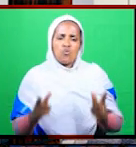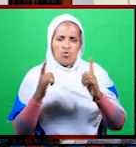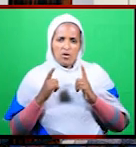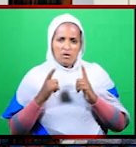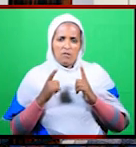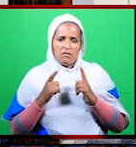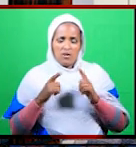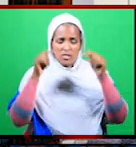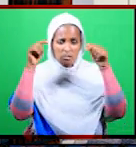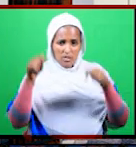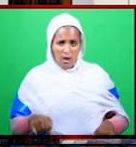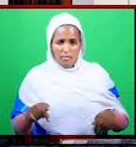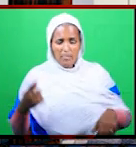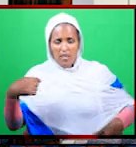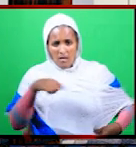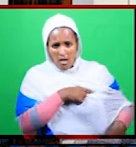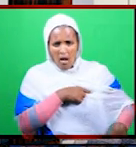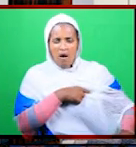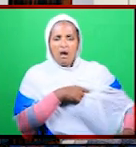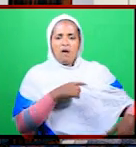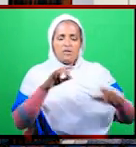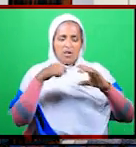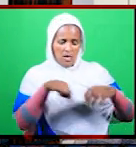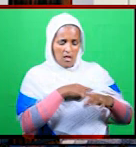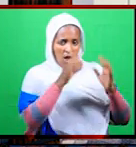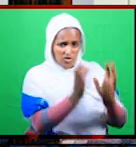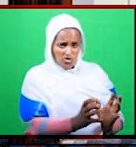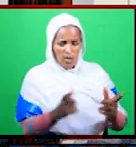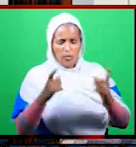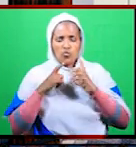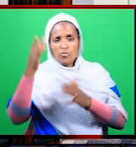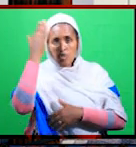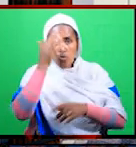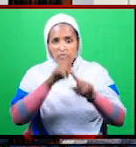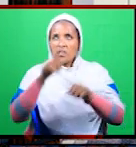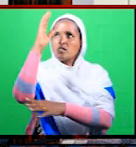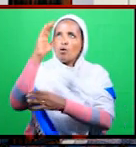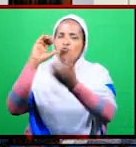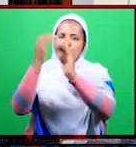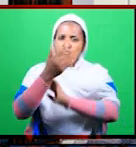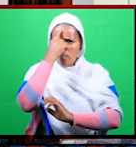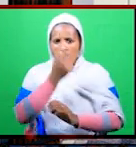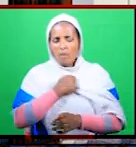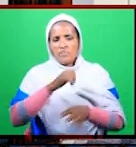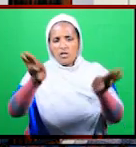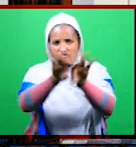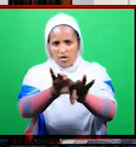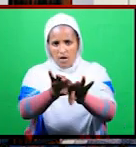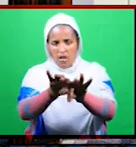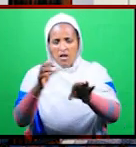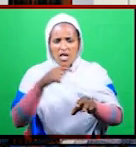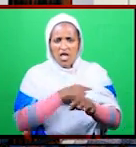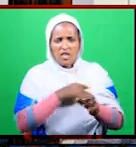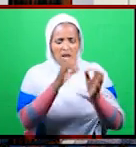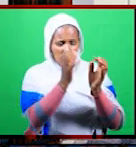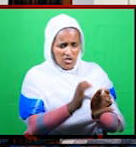በንብረት አይደለም፣ በብልጣብልጥነት አይደለም፣ በመማር አይደለም፣ እንዲያው በጉብዝና በምን አይደለም፣ በእግዚአብሔር ፈቃድ ነው። ያ ስለሆነም ነው ቤትና